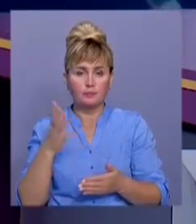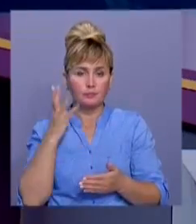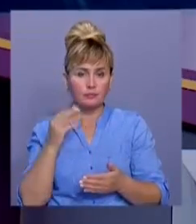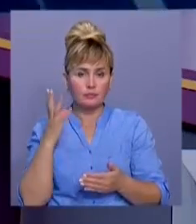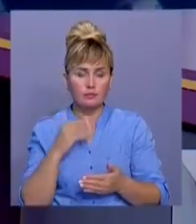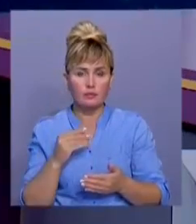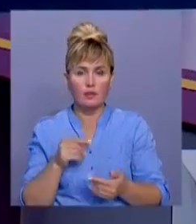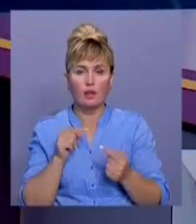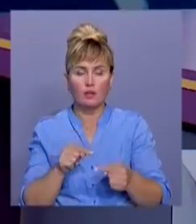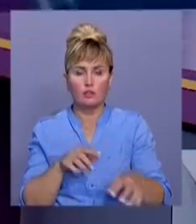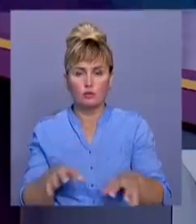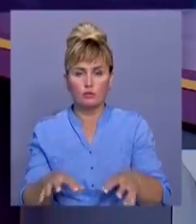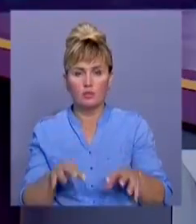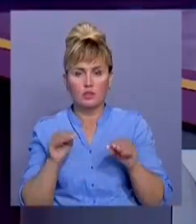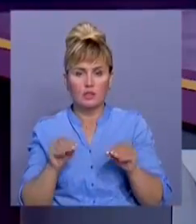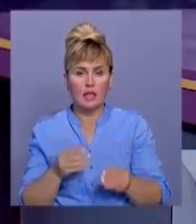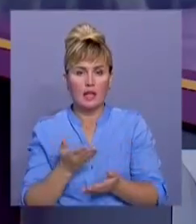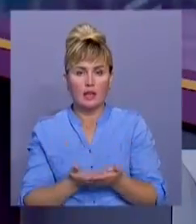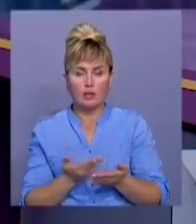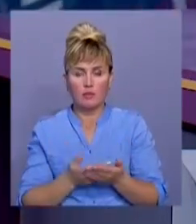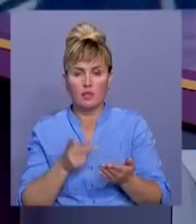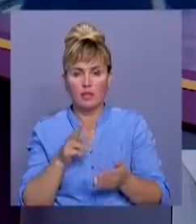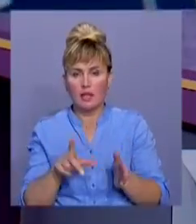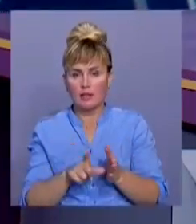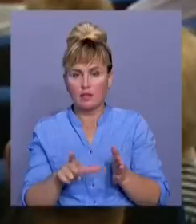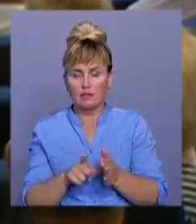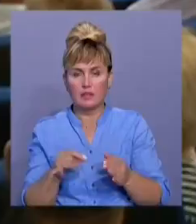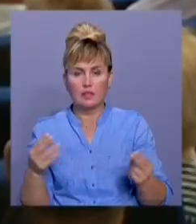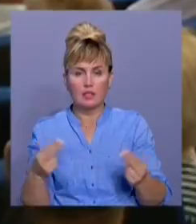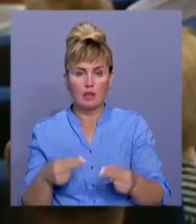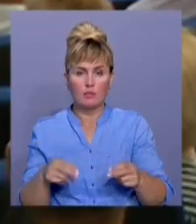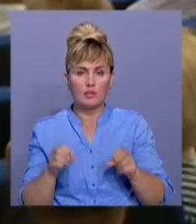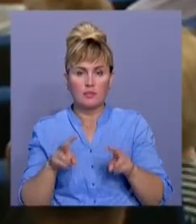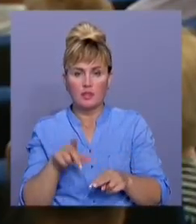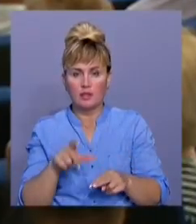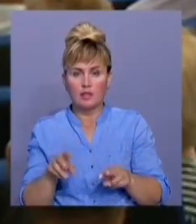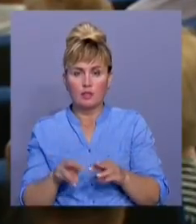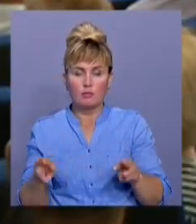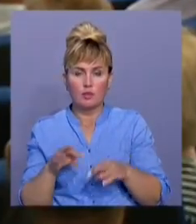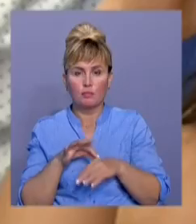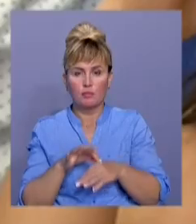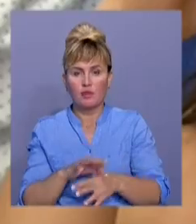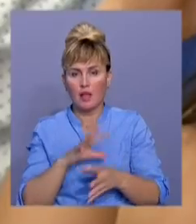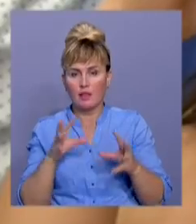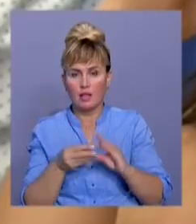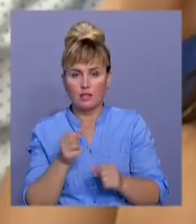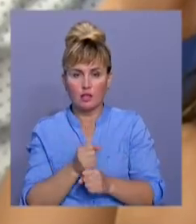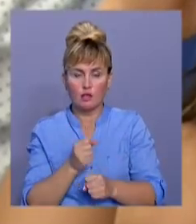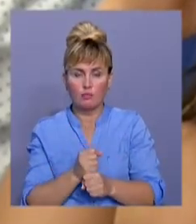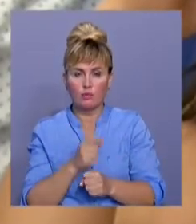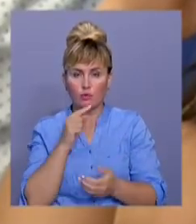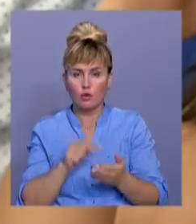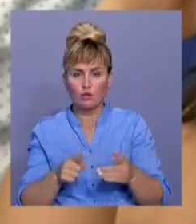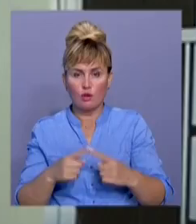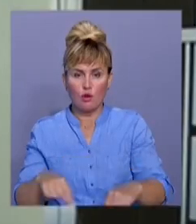Алматинские антикоррупционеры составили рекомендации для налоговиков и таможенников. Специалисты департамента провели анализ работы указанных